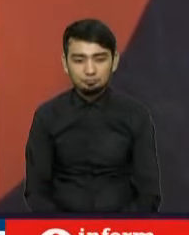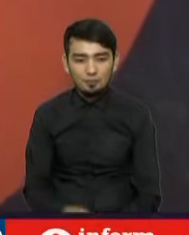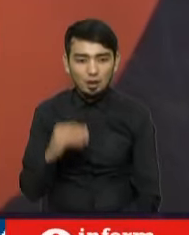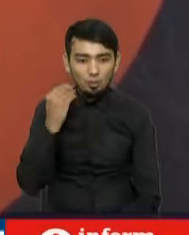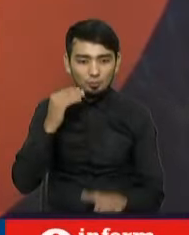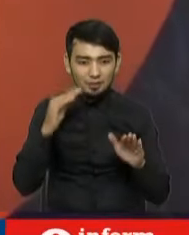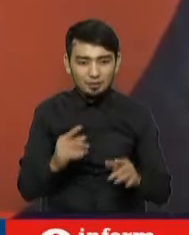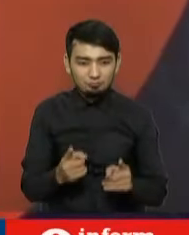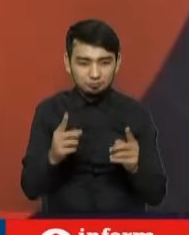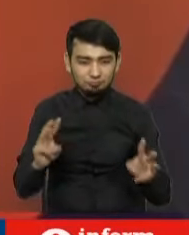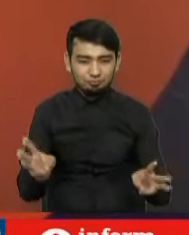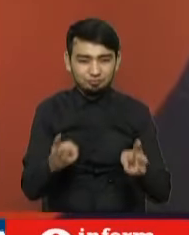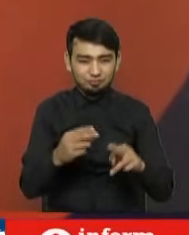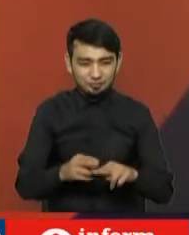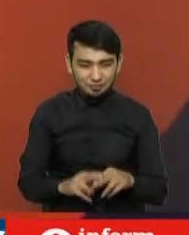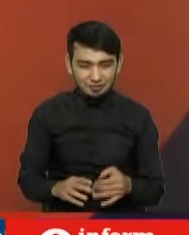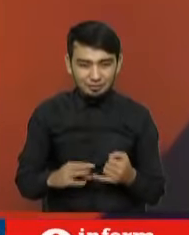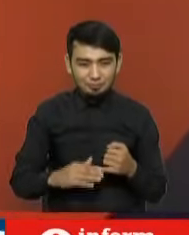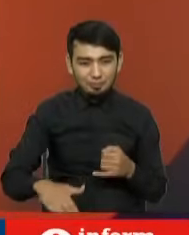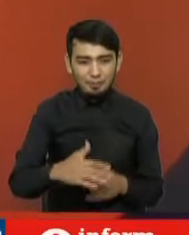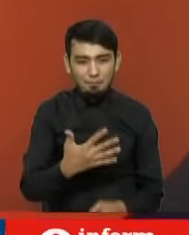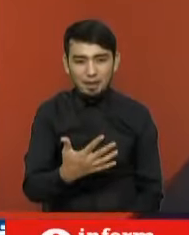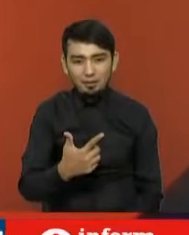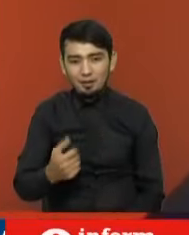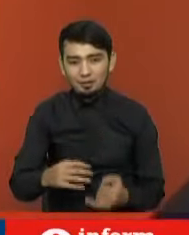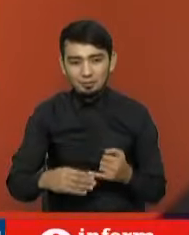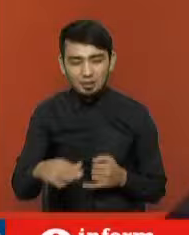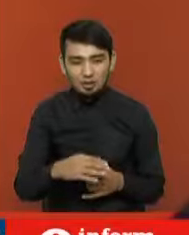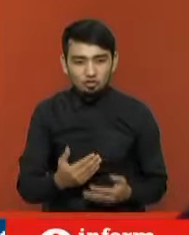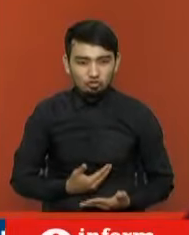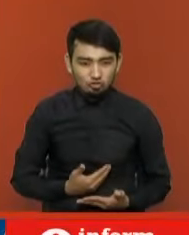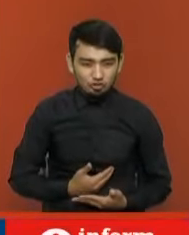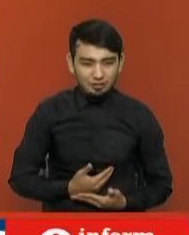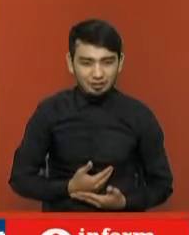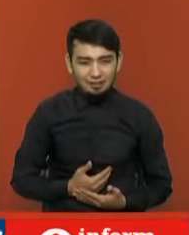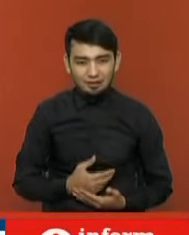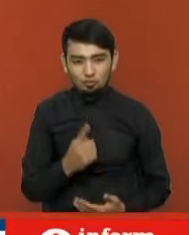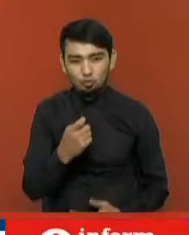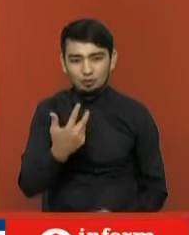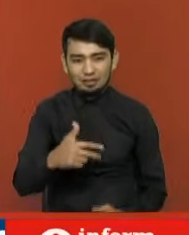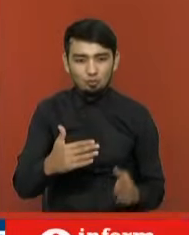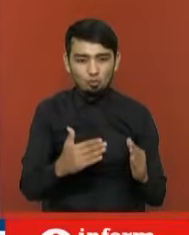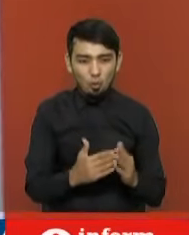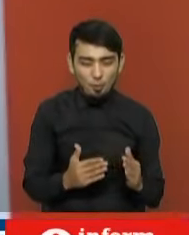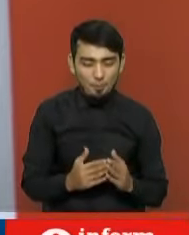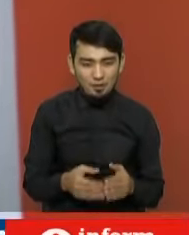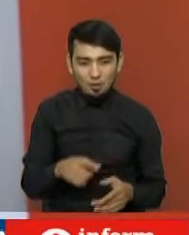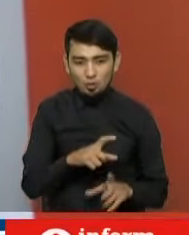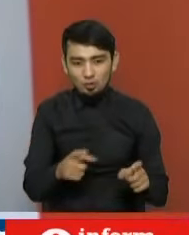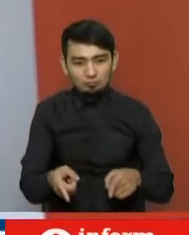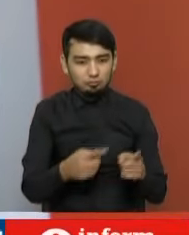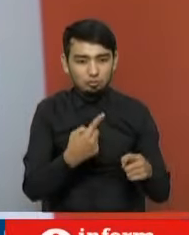В Актобе крупный пожар, площадь которого составила 5 гектаров, поставил под угрозу жизни жителей 130 домов. Людей